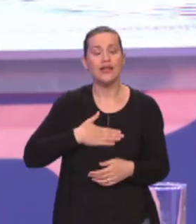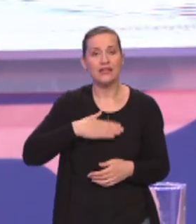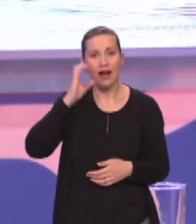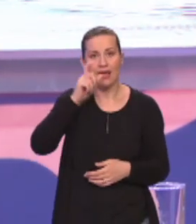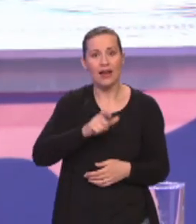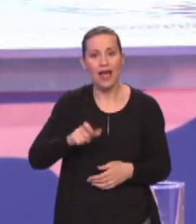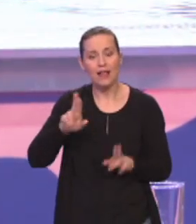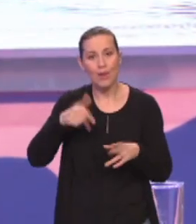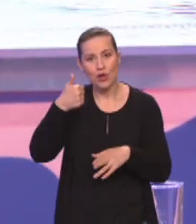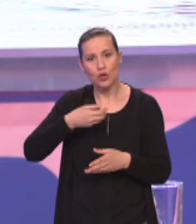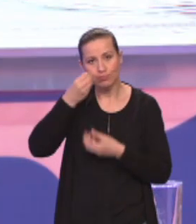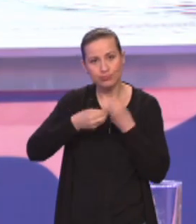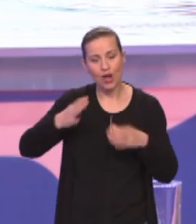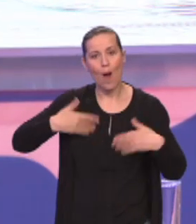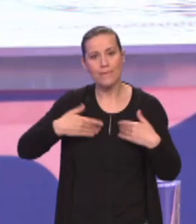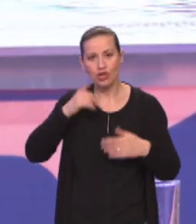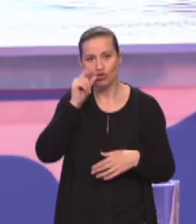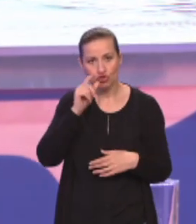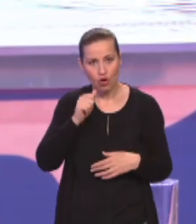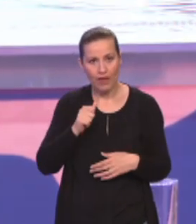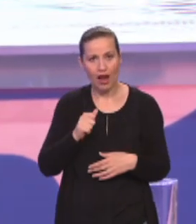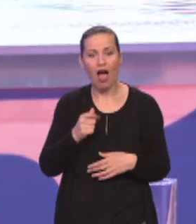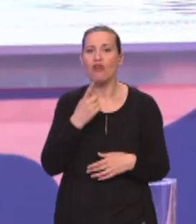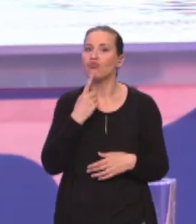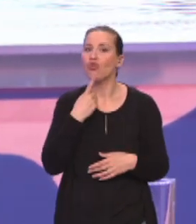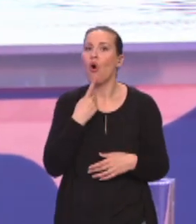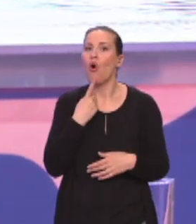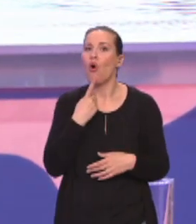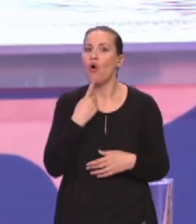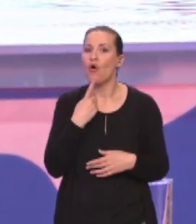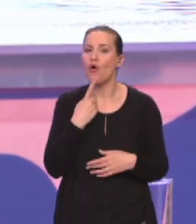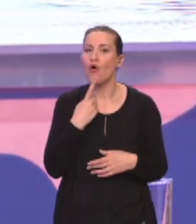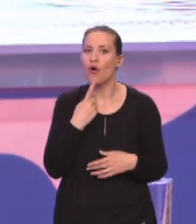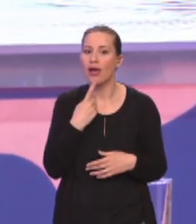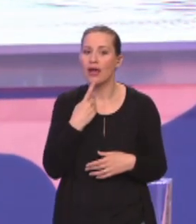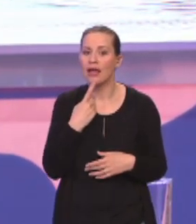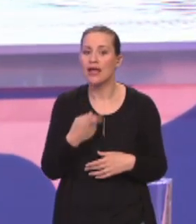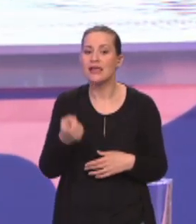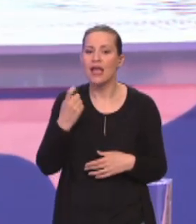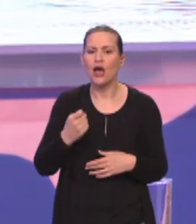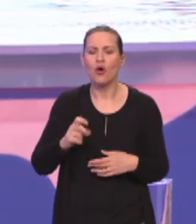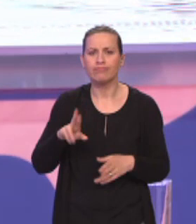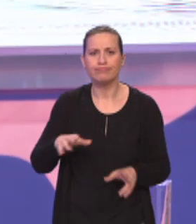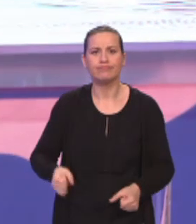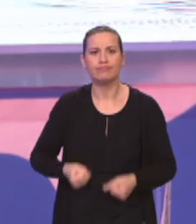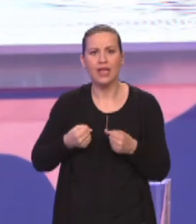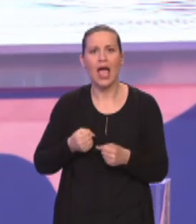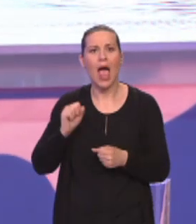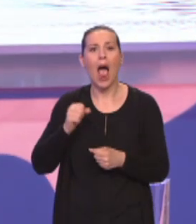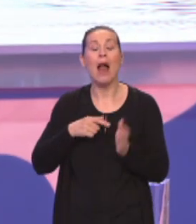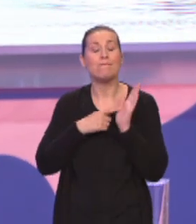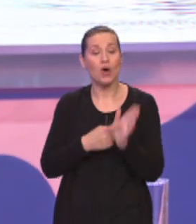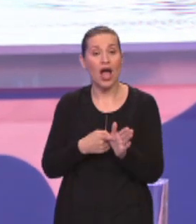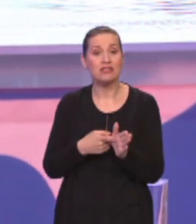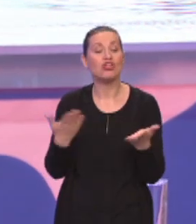jednu priču jednog mladog čovjeka koji itekako će unatoč svim teškoćama nam svima pokazati